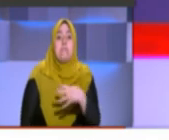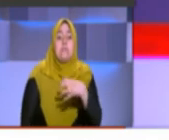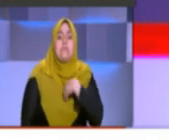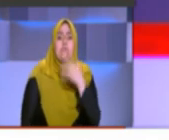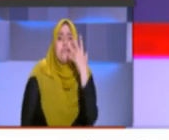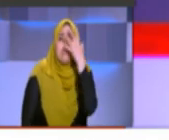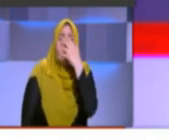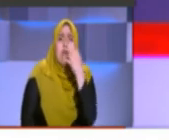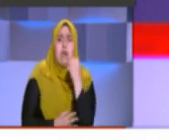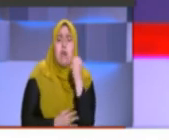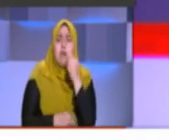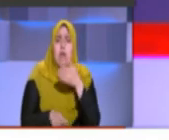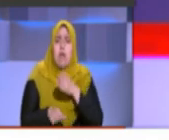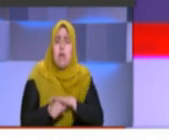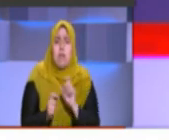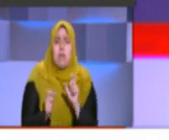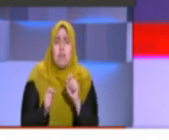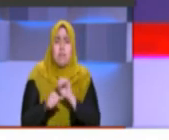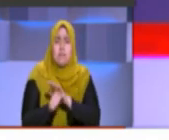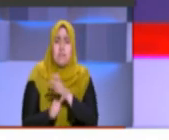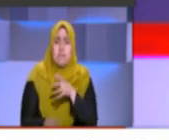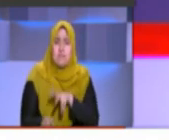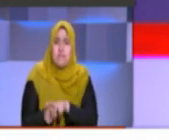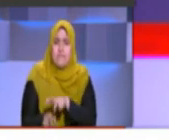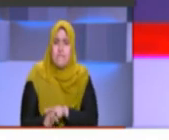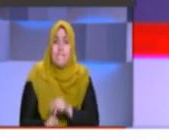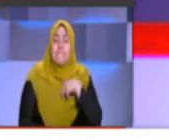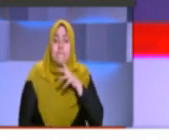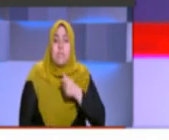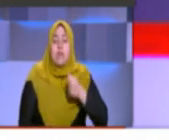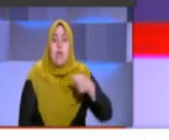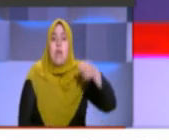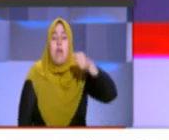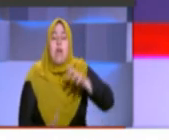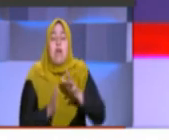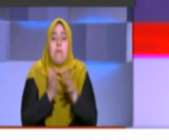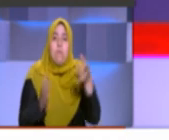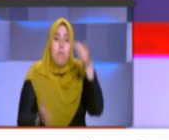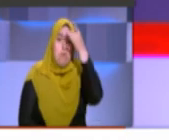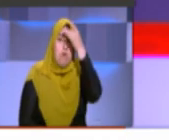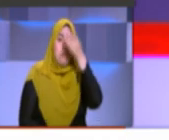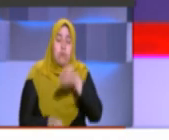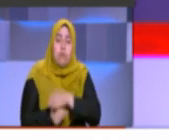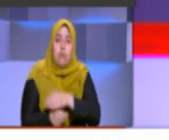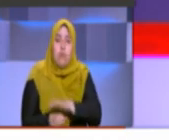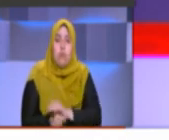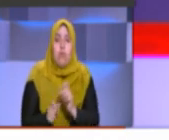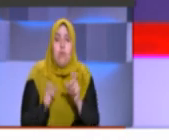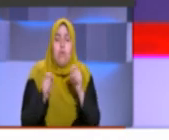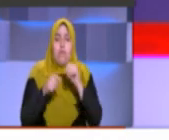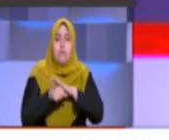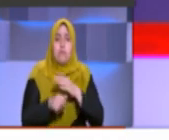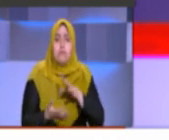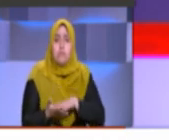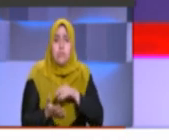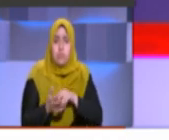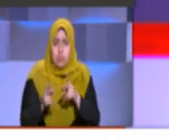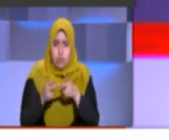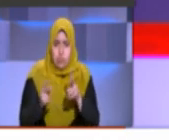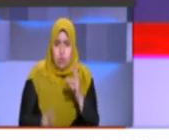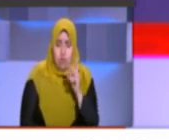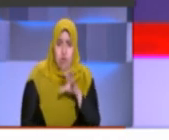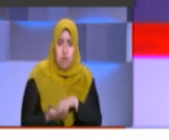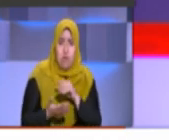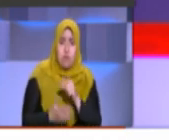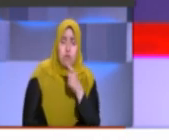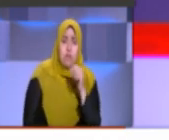بشكل قوي بالأزمة، حيث سجلت واحدة من أكبر معدلات الإصابة والوفيات بالفيروس. وفي بداية شهر مارس ارتفع